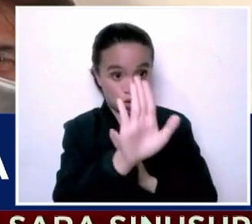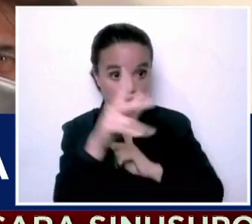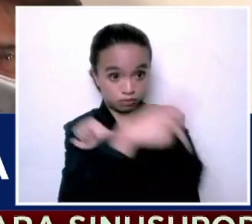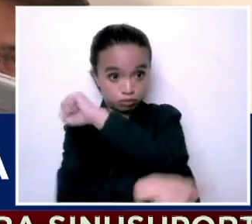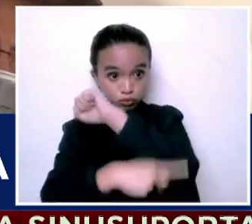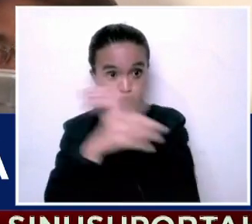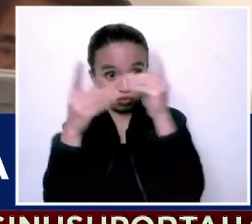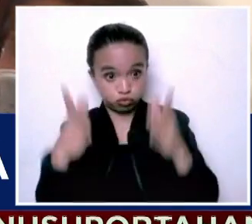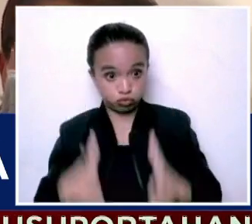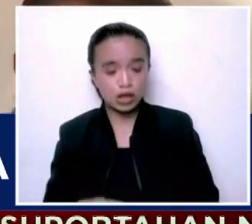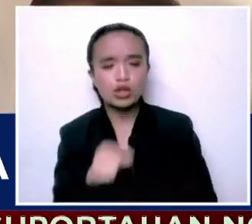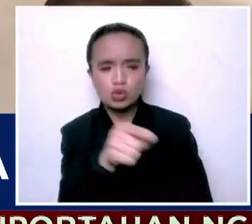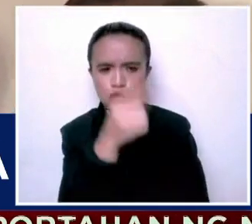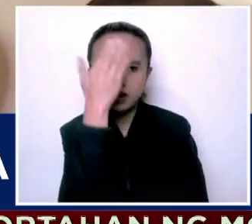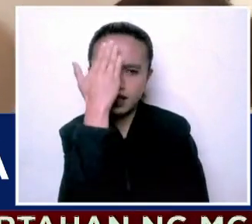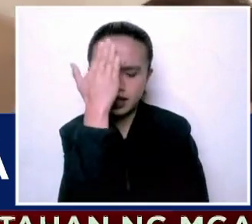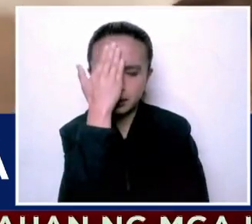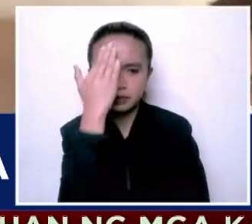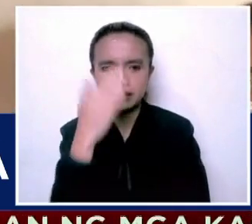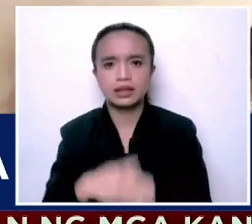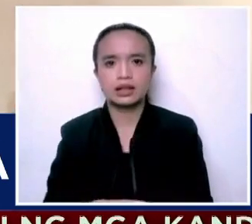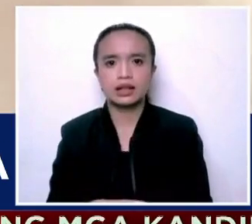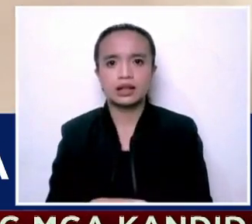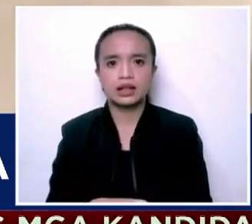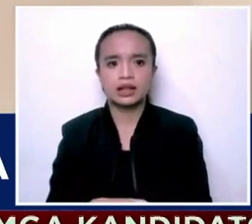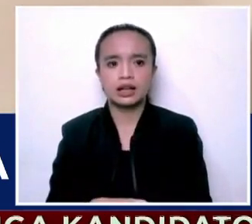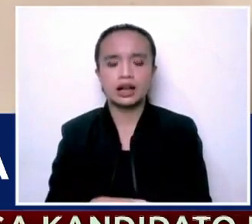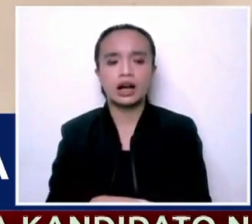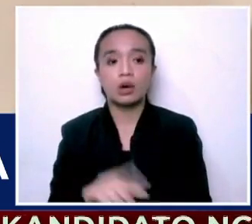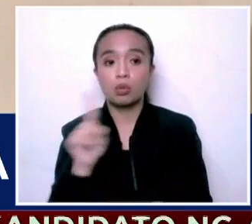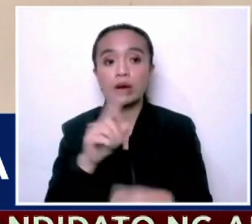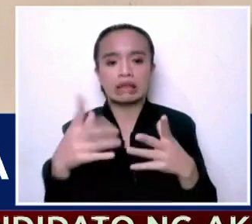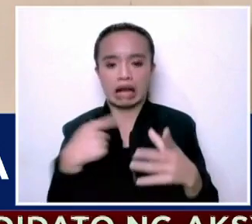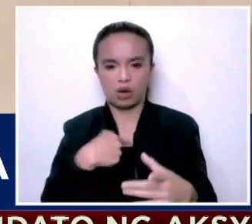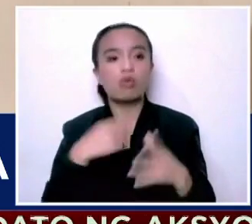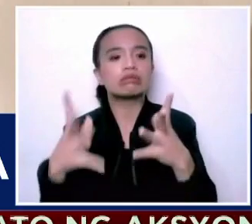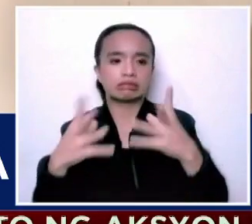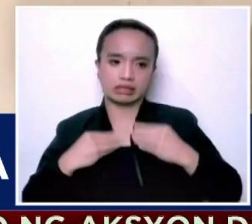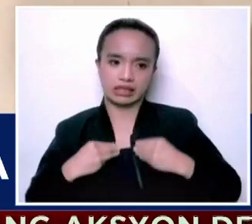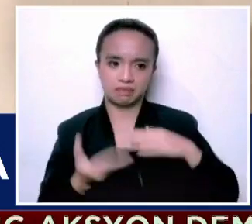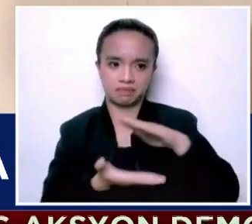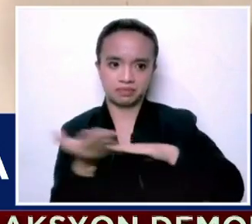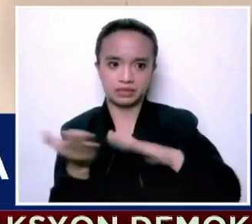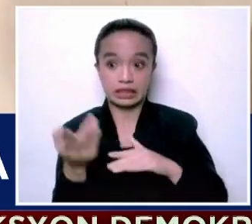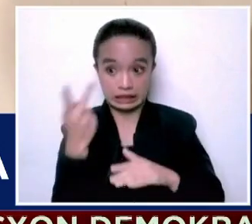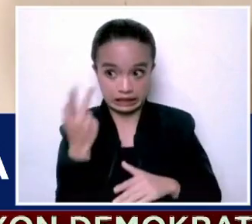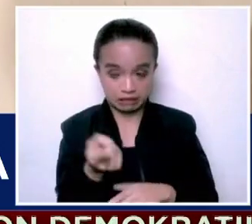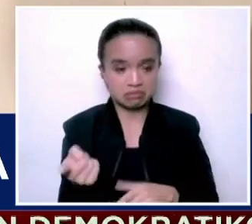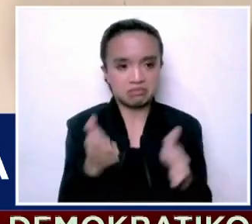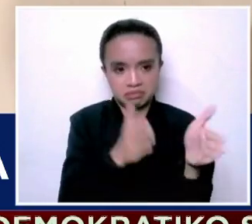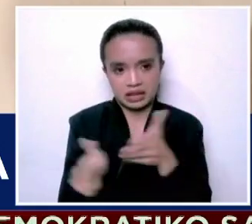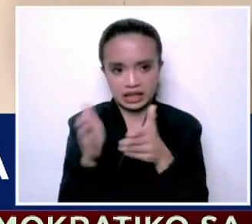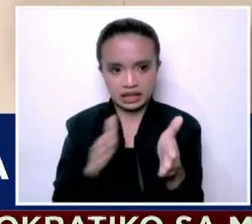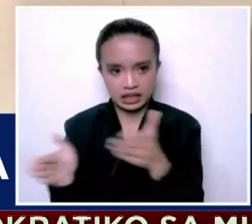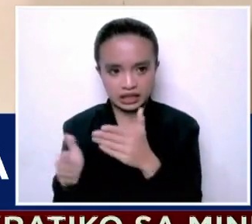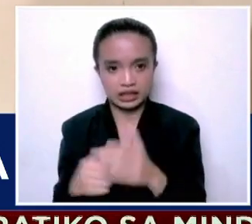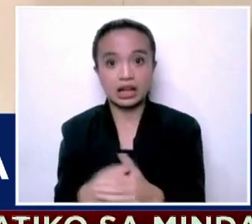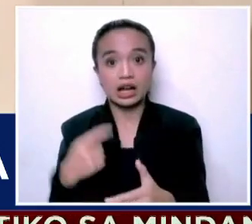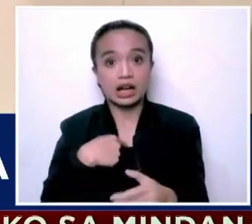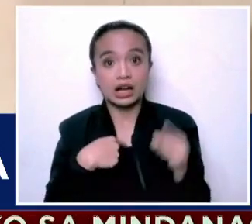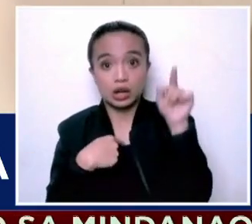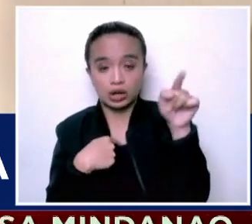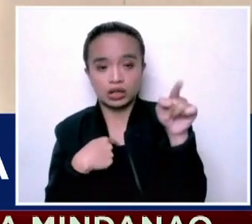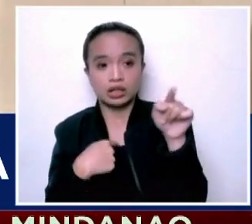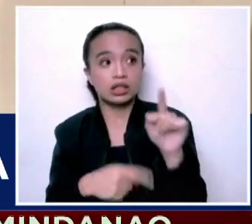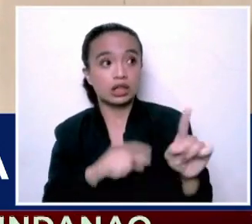ay nalaman ninyo na tumanggap sa Weteng, andyan yung flagpole. Italo niyo ako dyan, barilin niyo